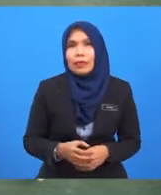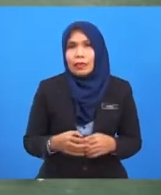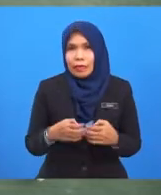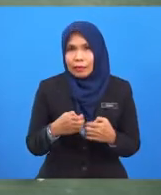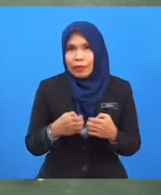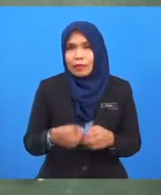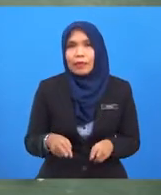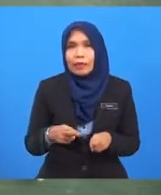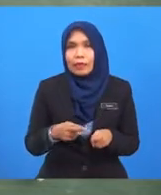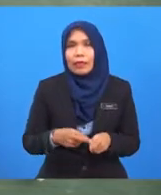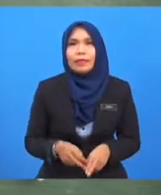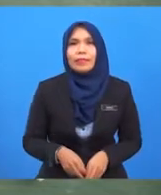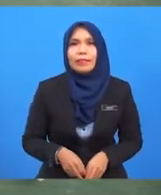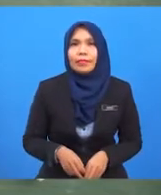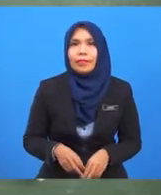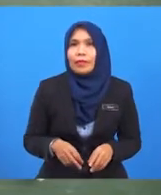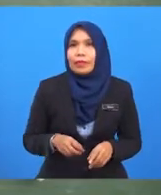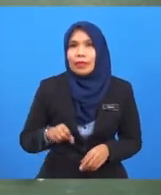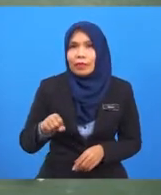gear, skru,